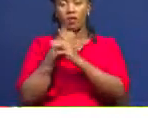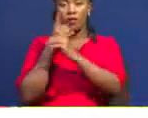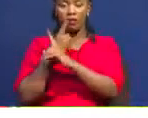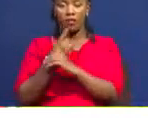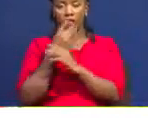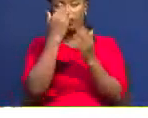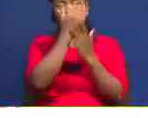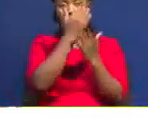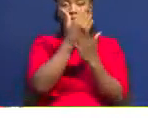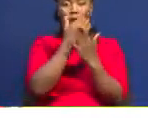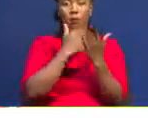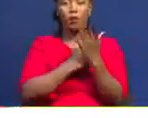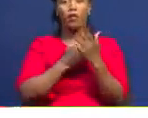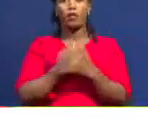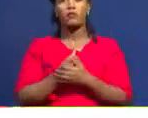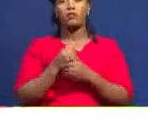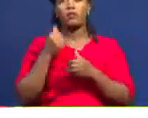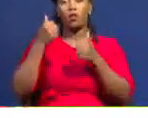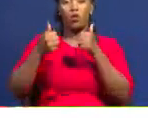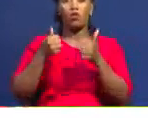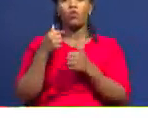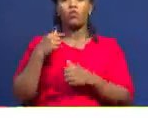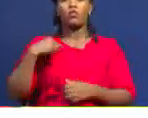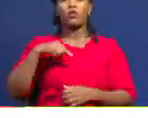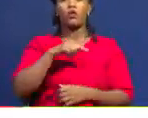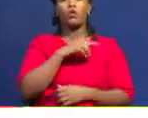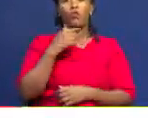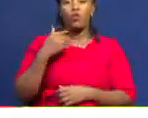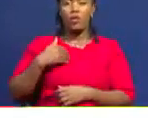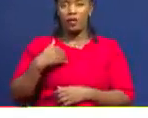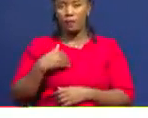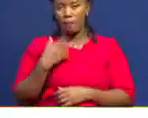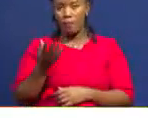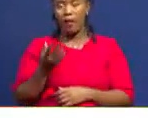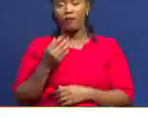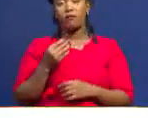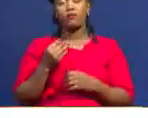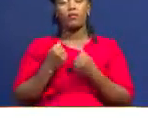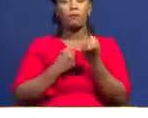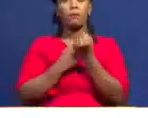initiative which are sponsoring youth.